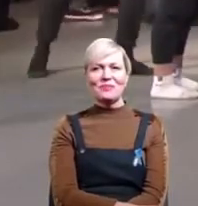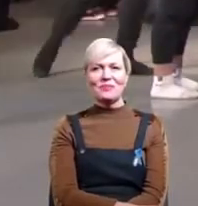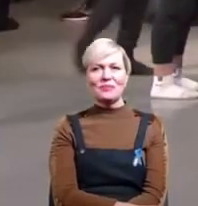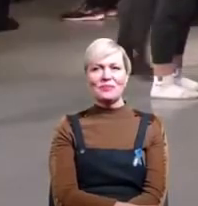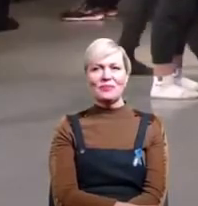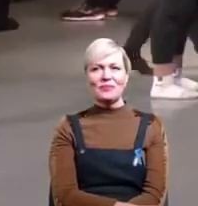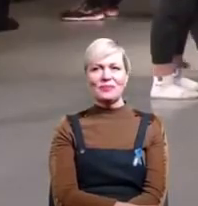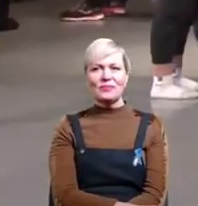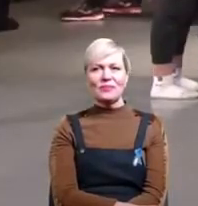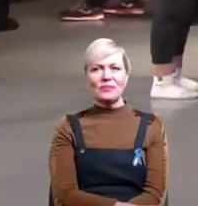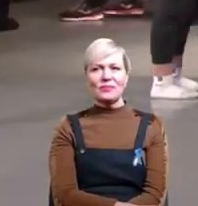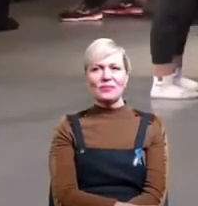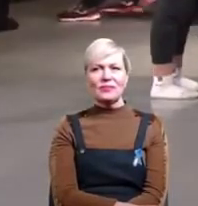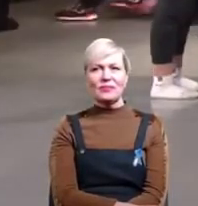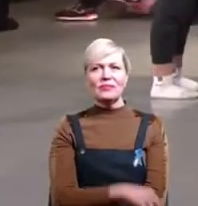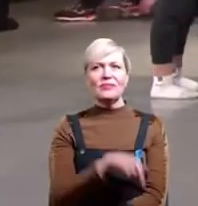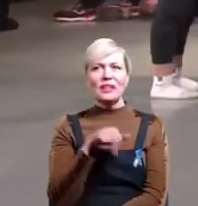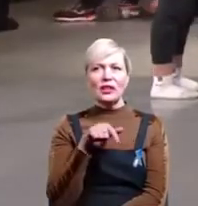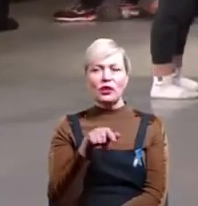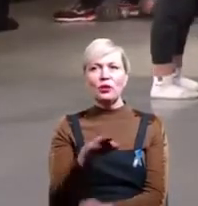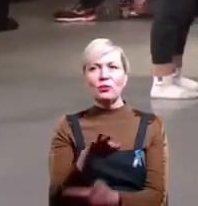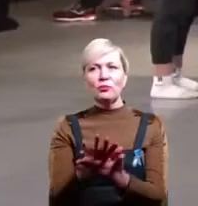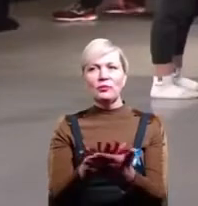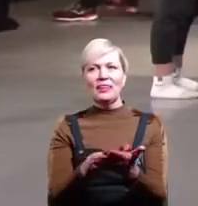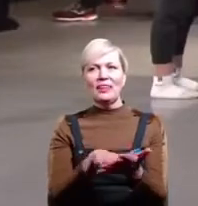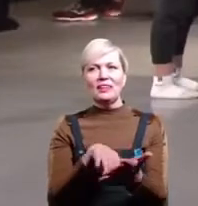Есть это, идем дальше.